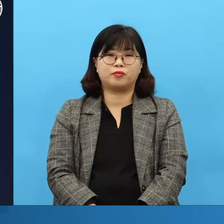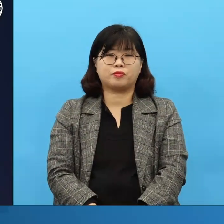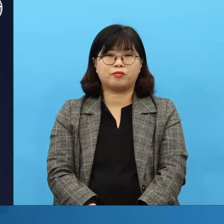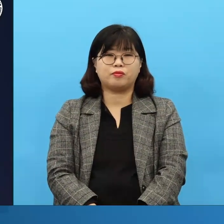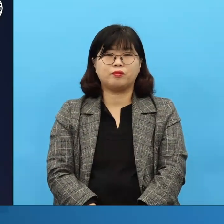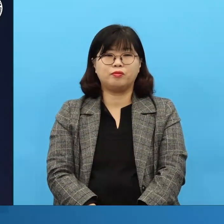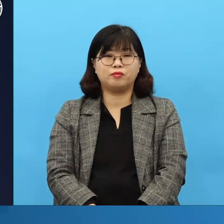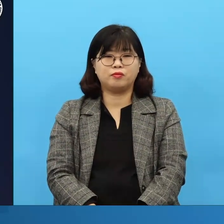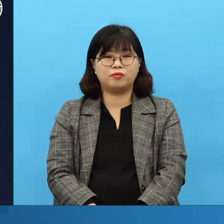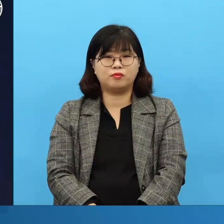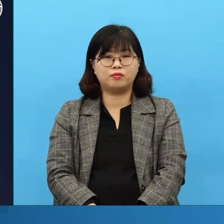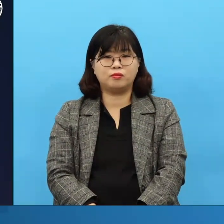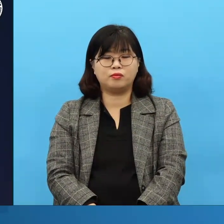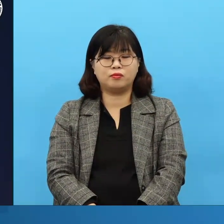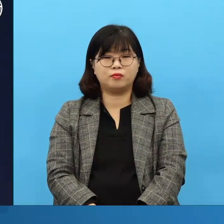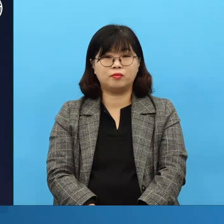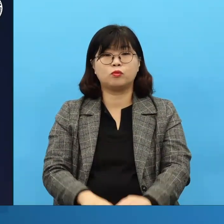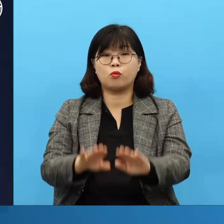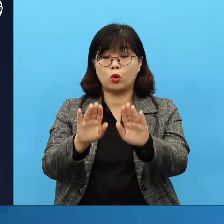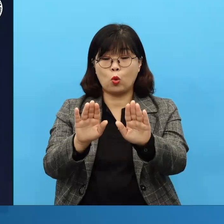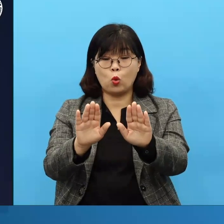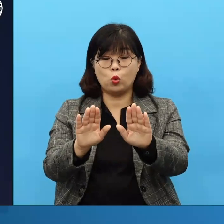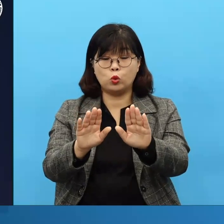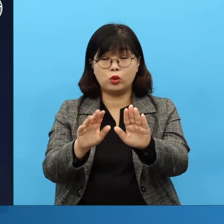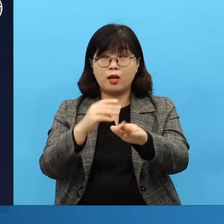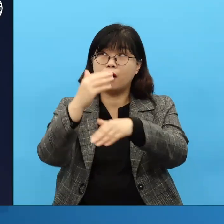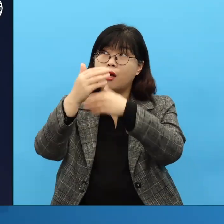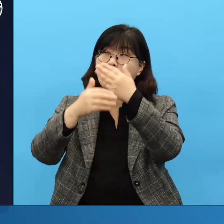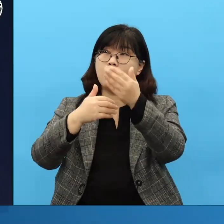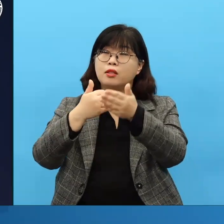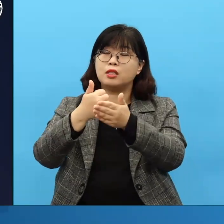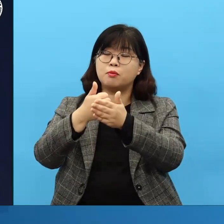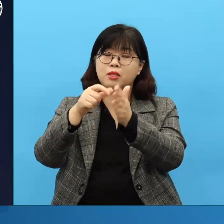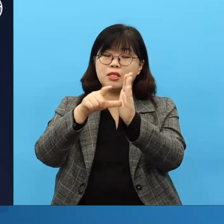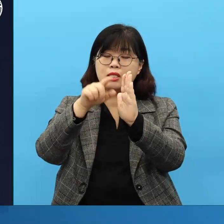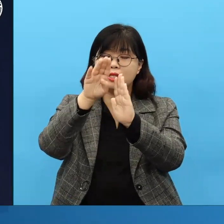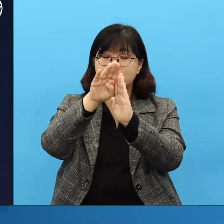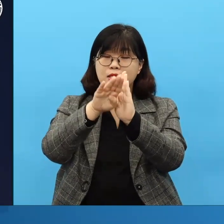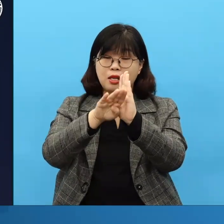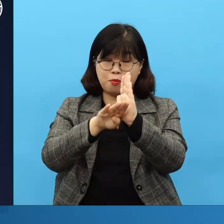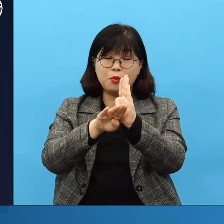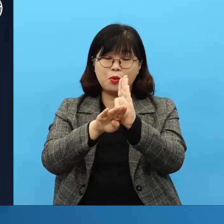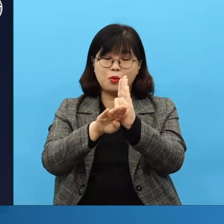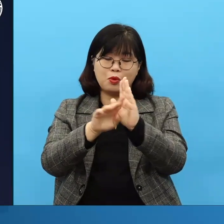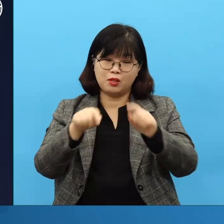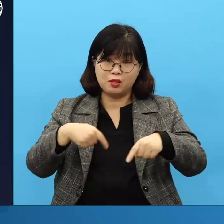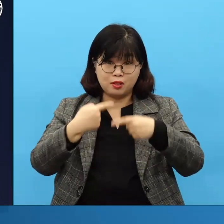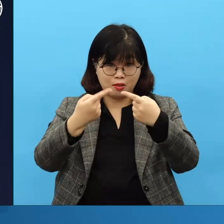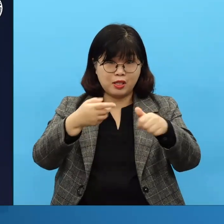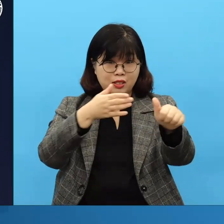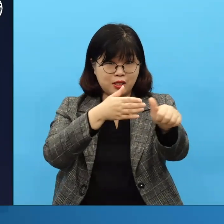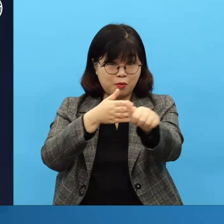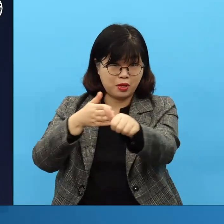아멘. 오늘 하나님의 절대의 시간표 속으로 들어가시길 바라겠습니다. 우리 시간 목사님